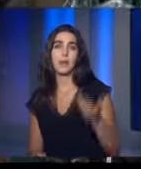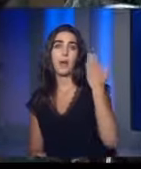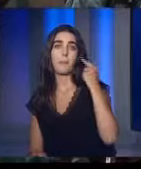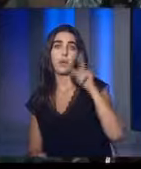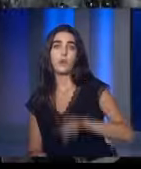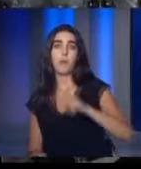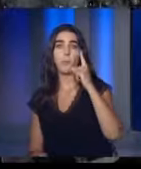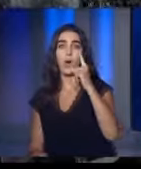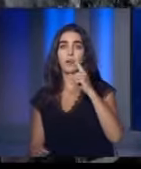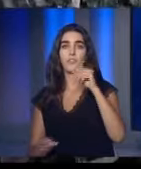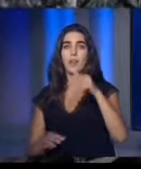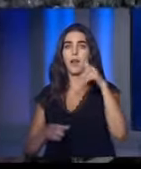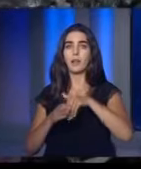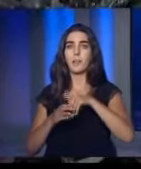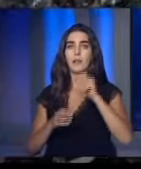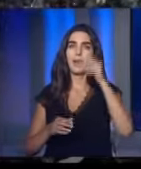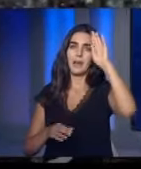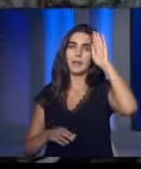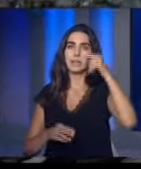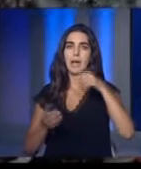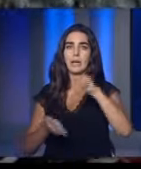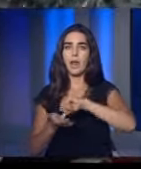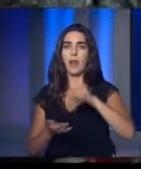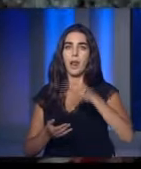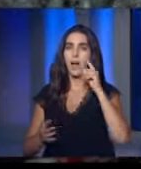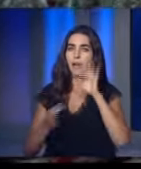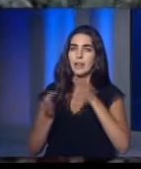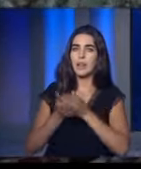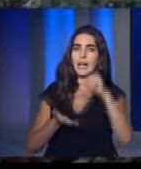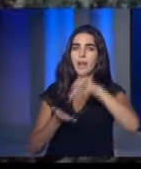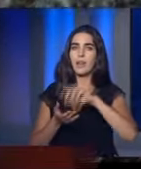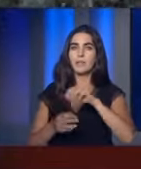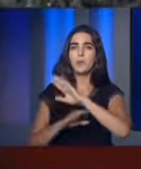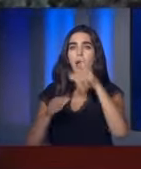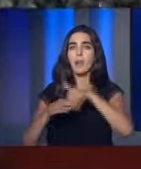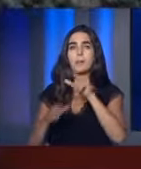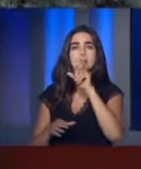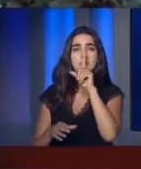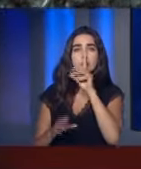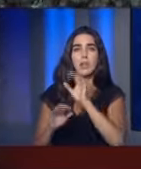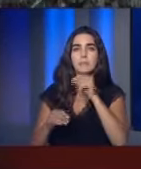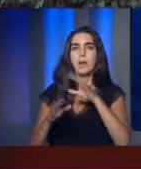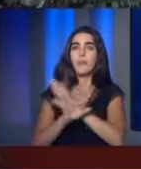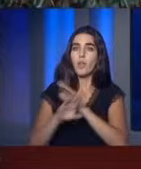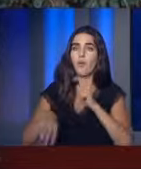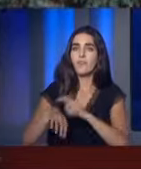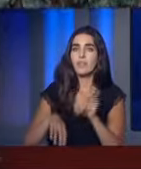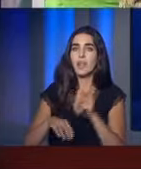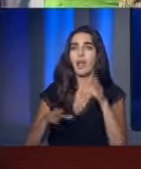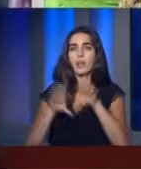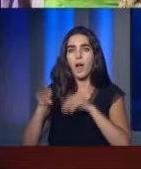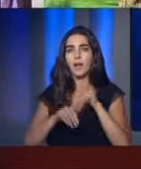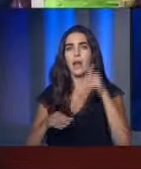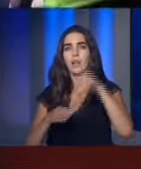قبل يوم واحد من جولة الإعادة للانتخابات الرئاسية الإيرانية، دخلت إيران مرحلة الصمت الانتخابي، حيث انتهت